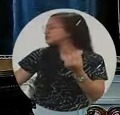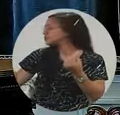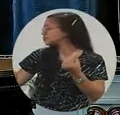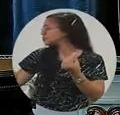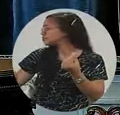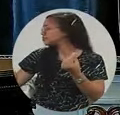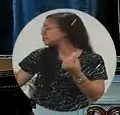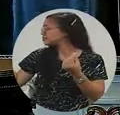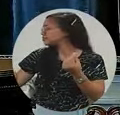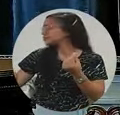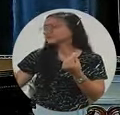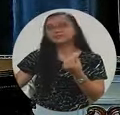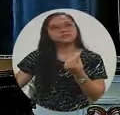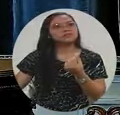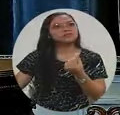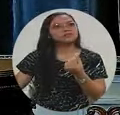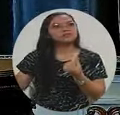eh. Usahin mo,